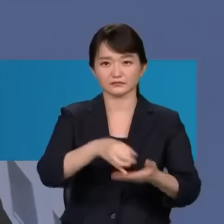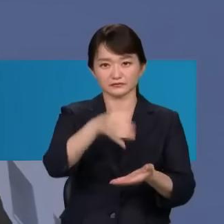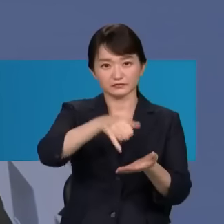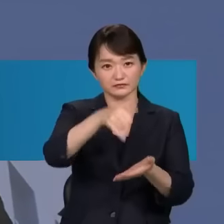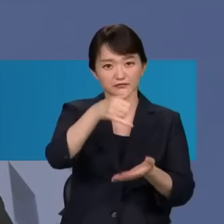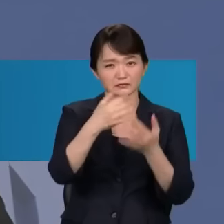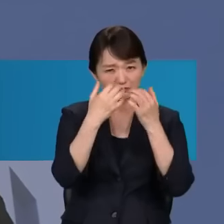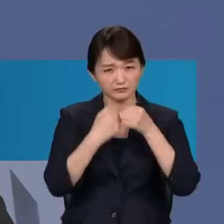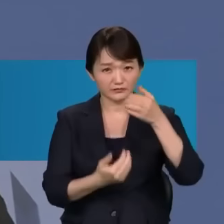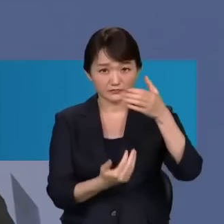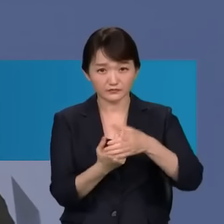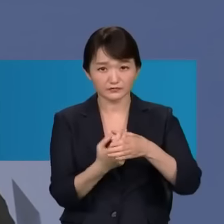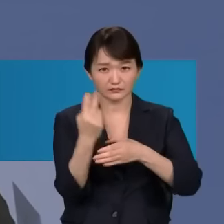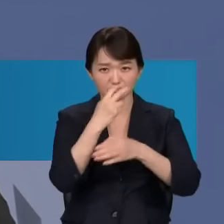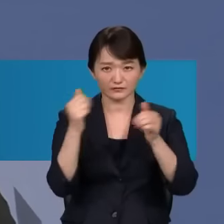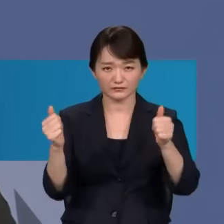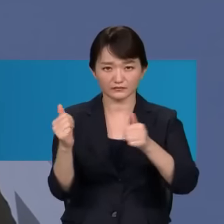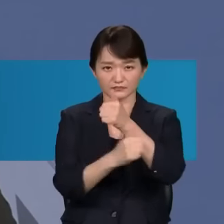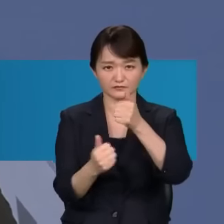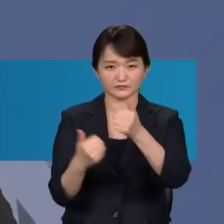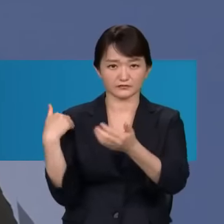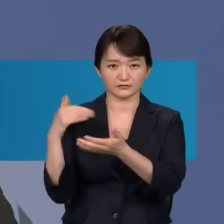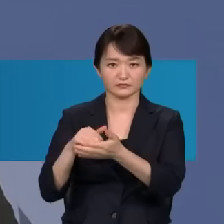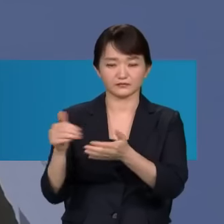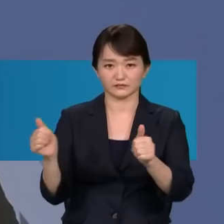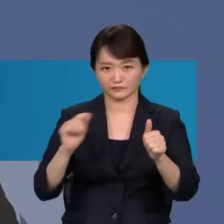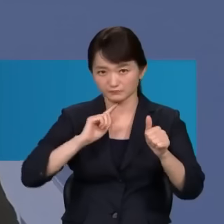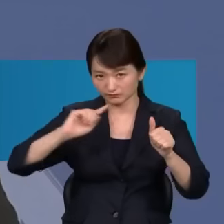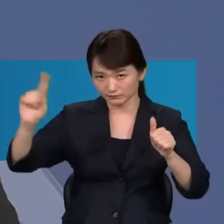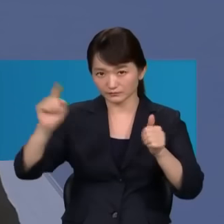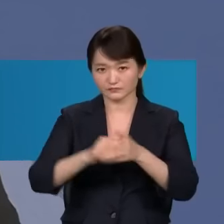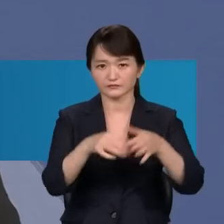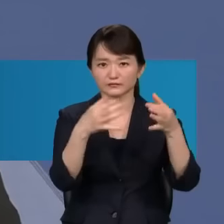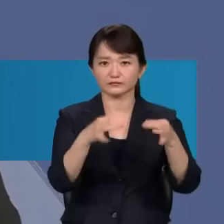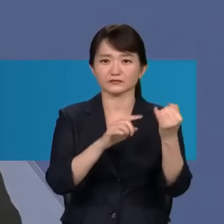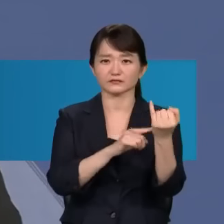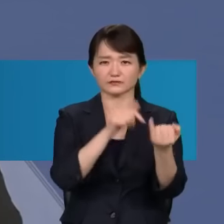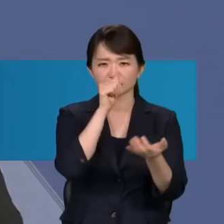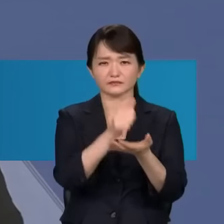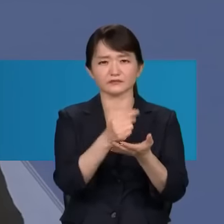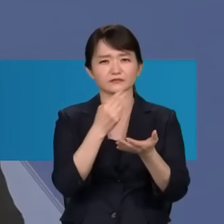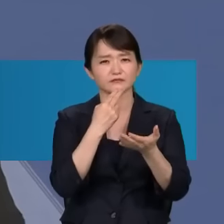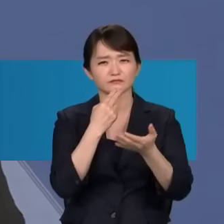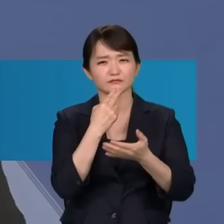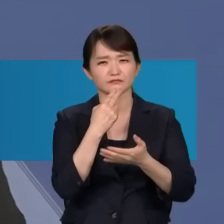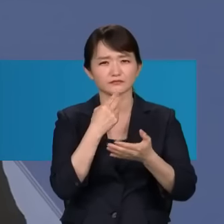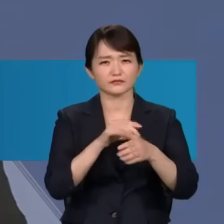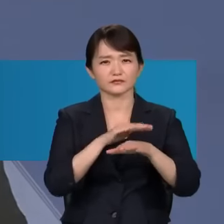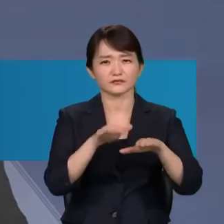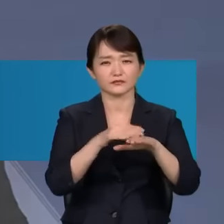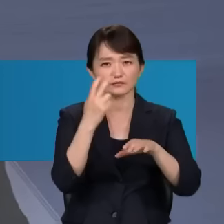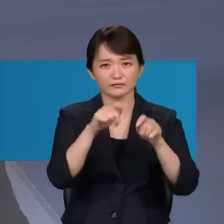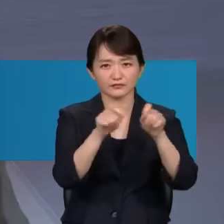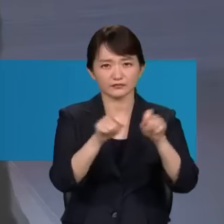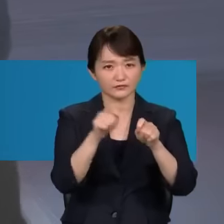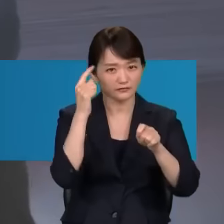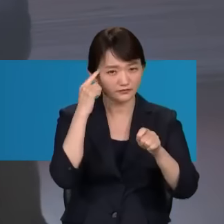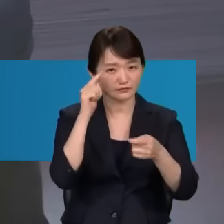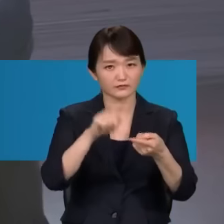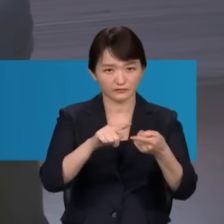사건을 수사심의위원회에 회부했습니다. 김 여사를 무혐의 처리하겠다는 수사팀의 판단을 그대로 수용하는 대신